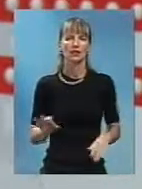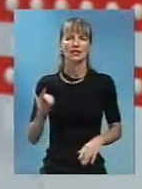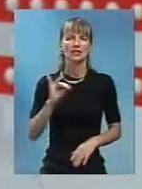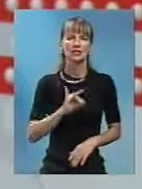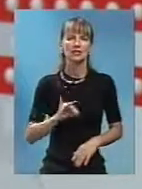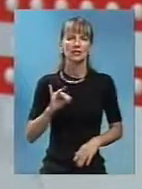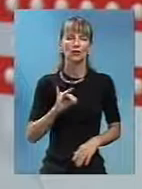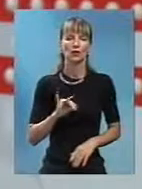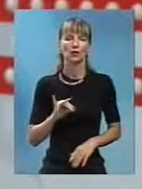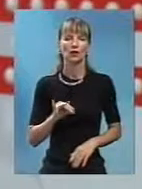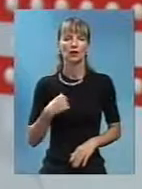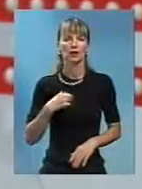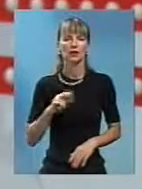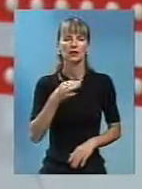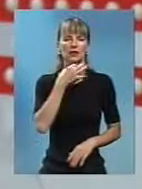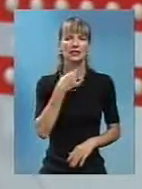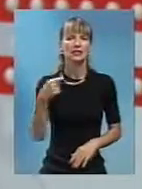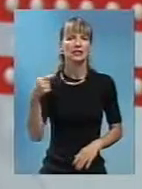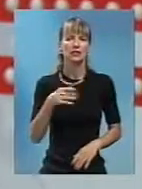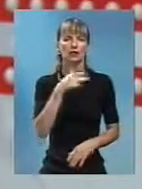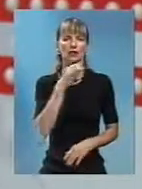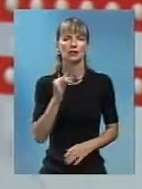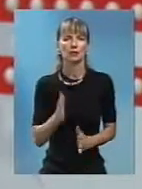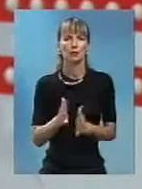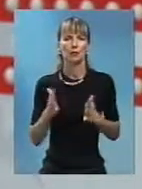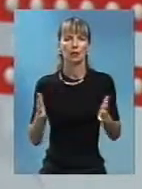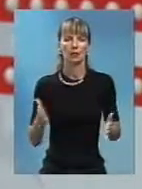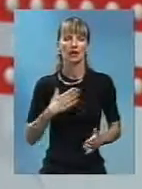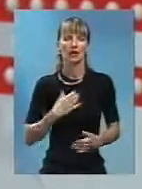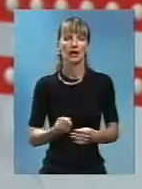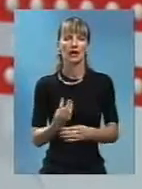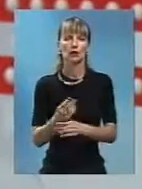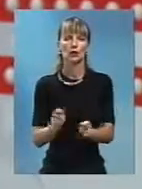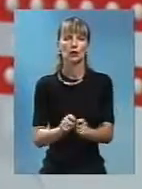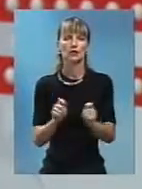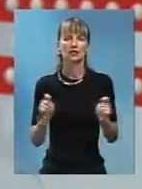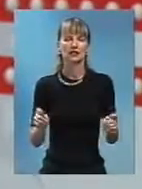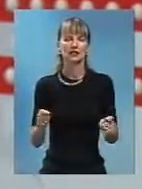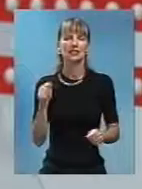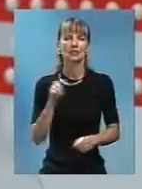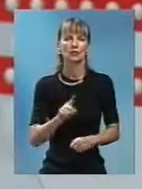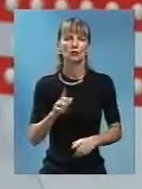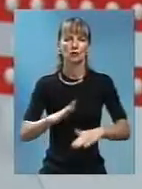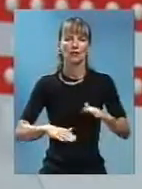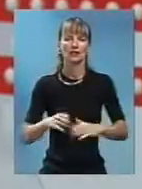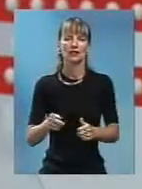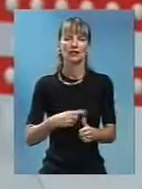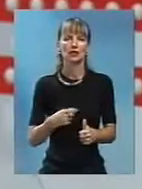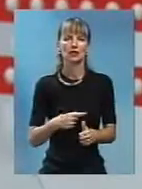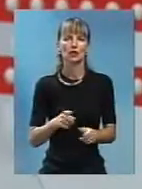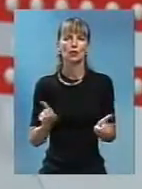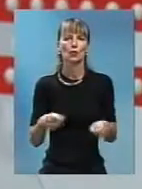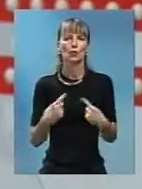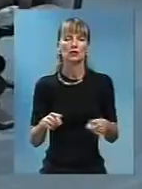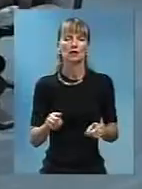історія, я б сказав, тисячолітня і більше нашого герба розкривається тим, що фахівці називають